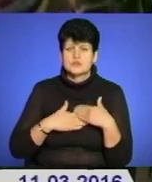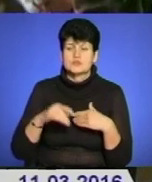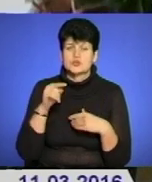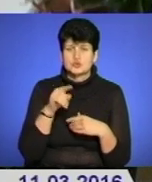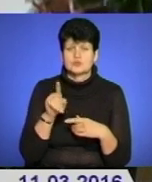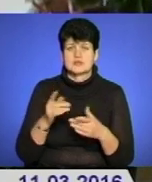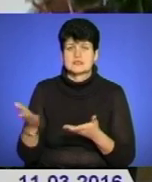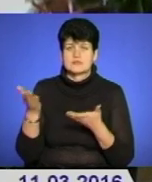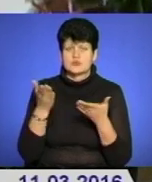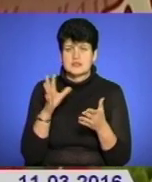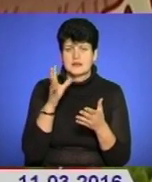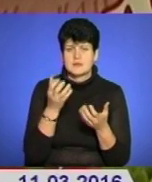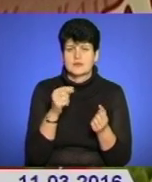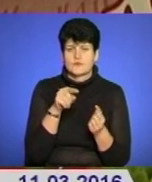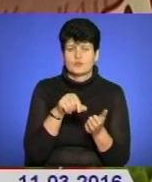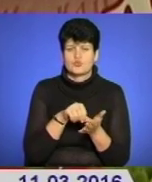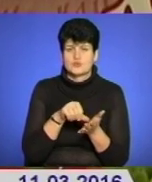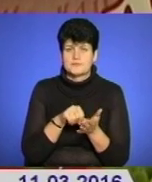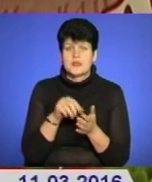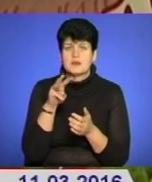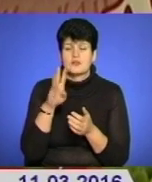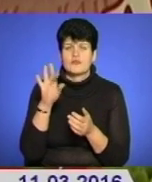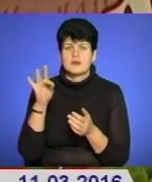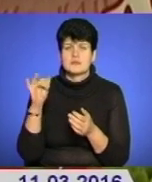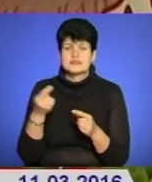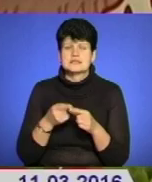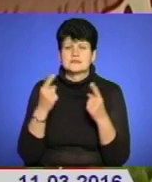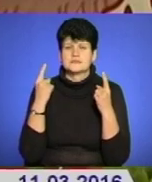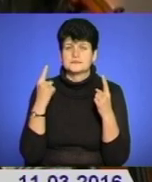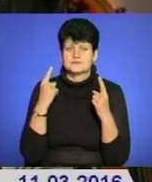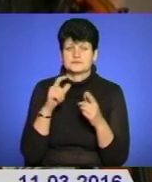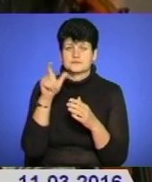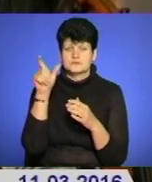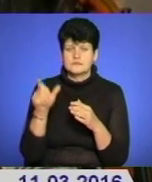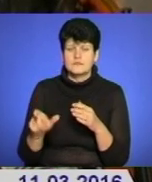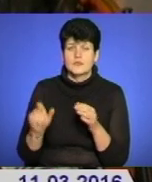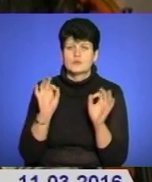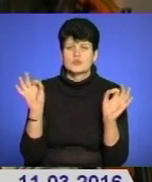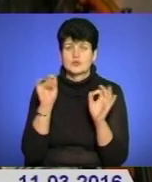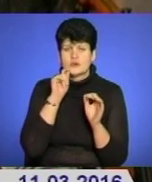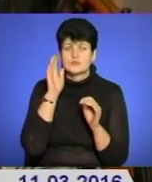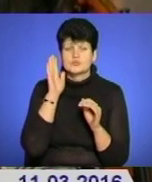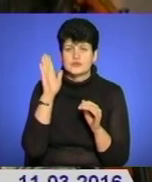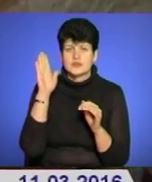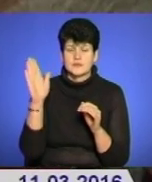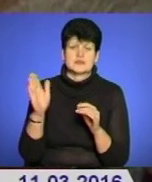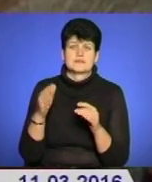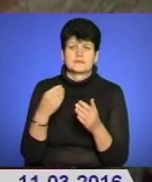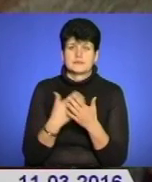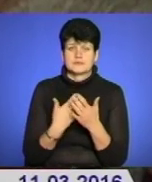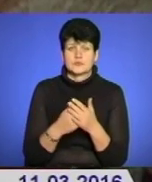нас запросили взяти в ньому участь. Михайло Вербицький – це славетна постать музичної України. Він був, є і буде символом нації.